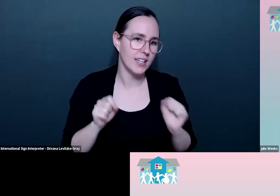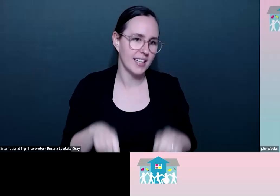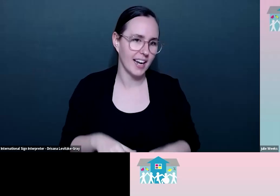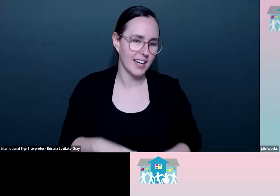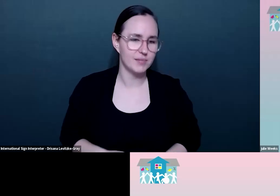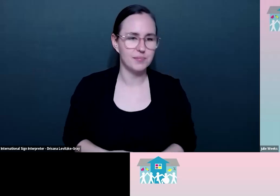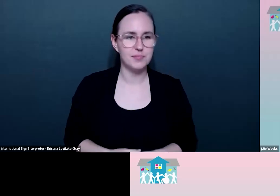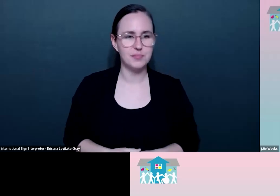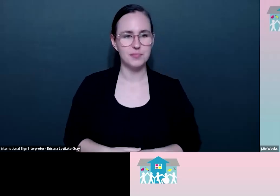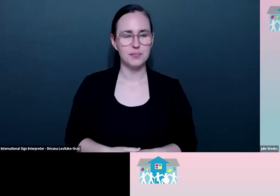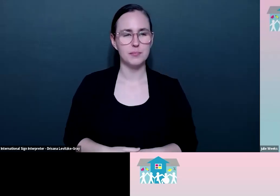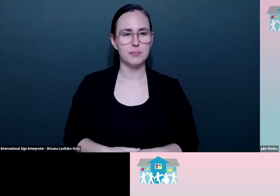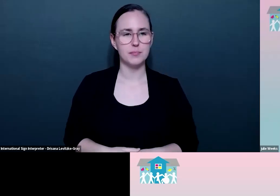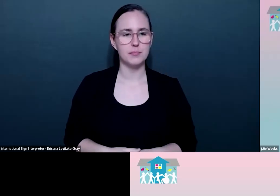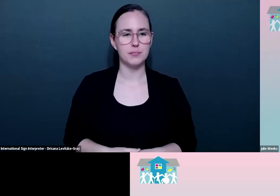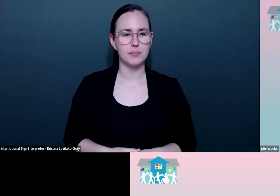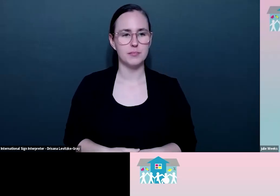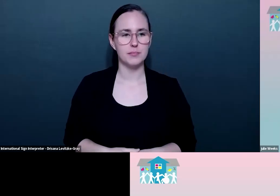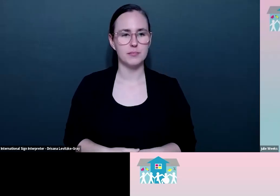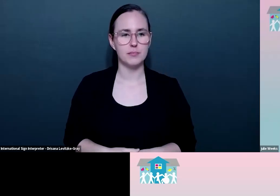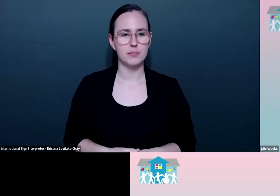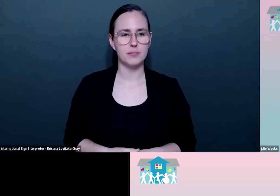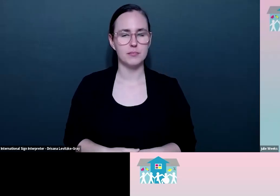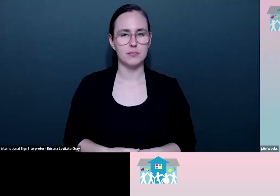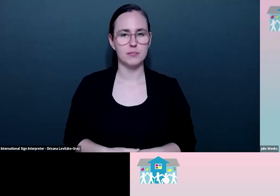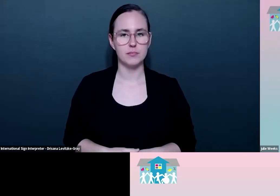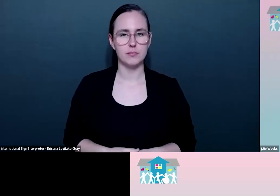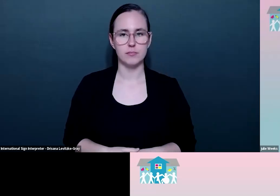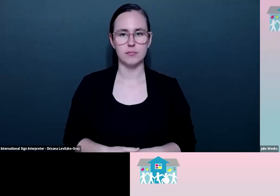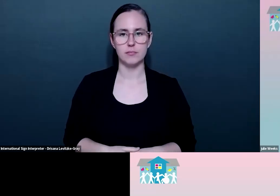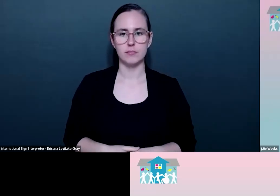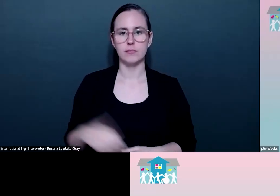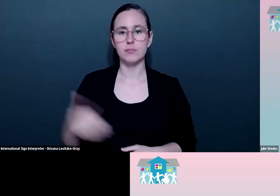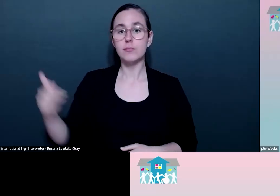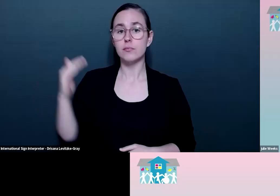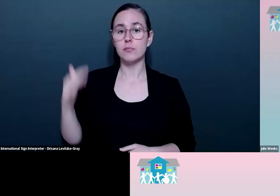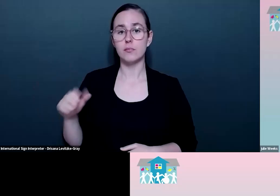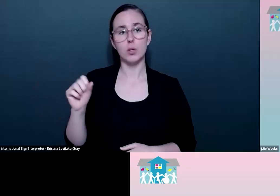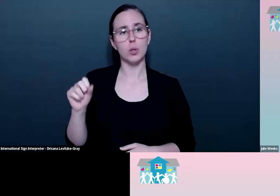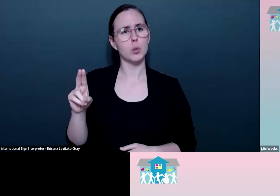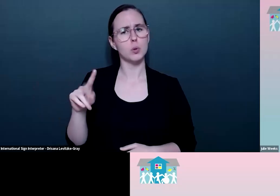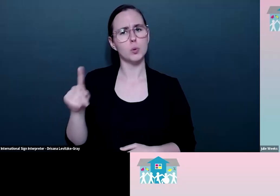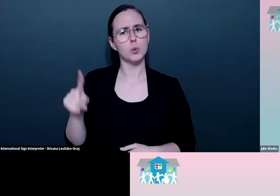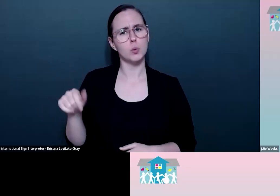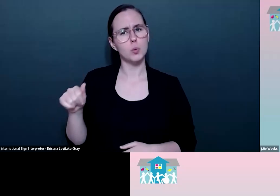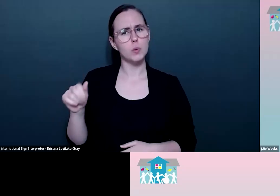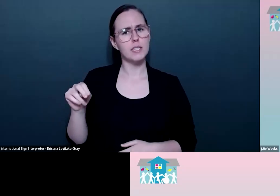Suzanne a posé, est-ce que ce modèle d'éducation inclusive